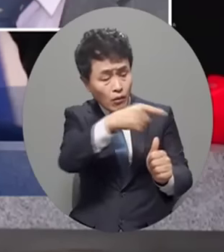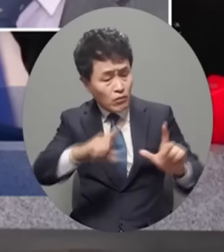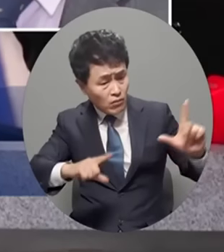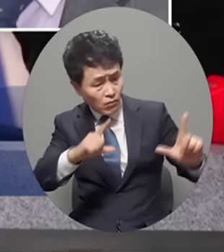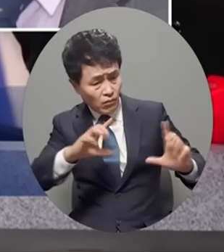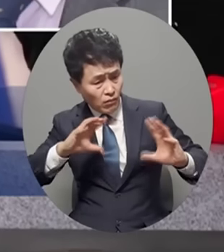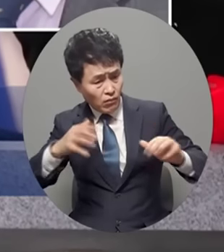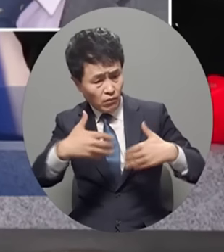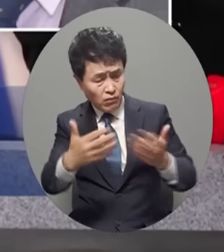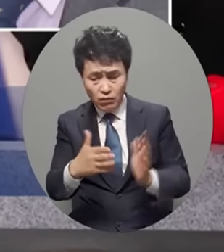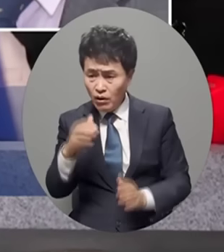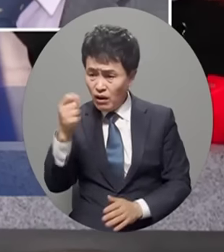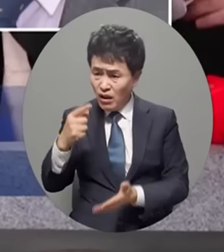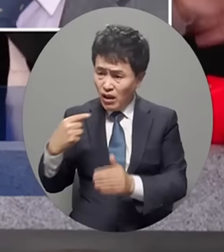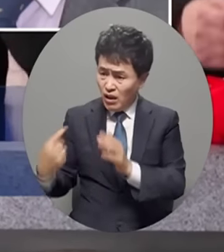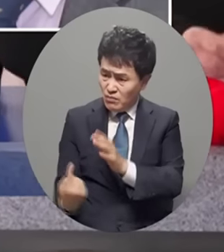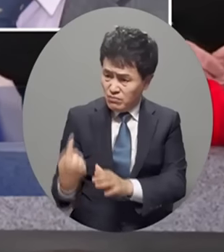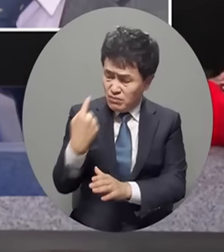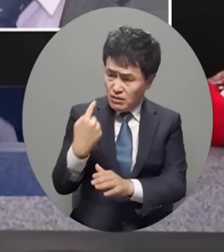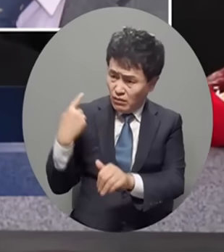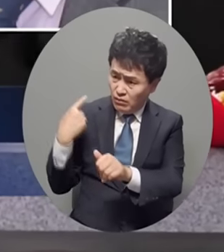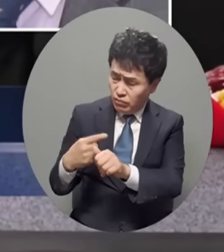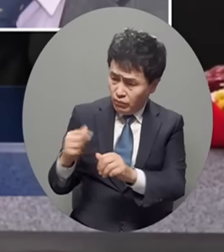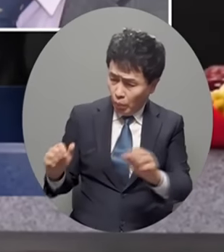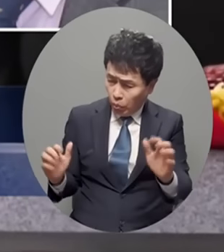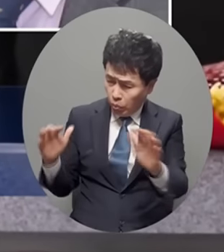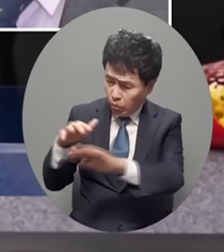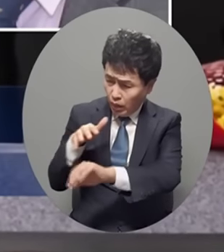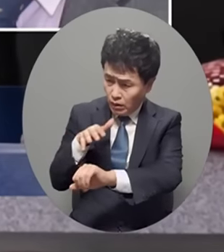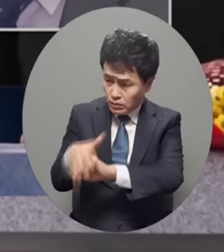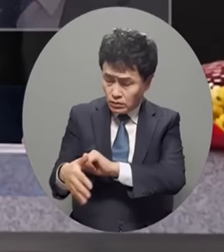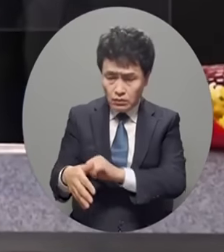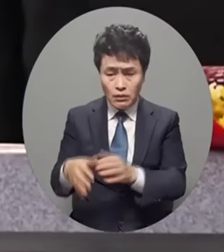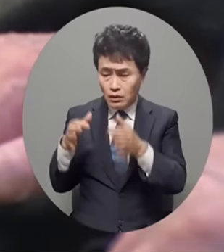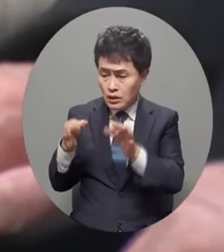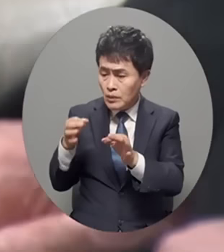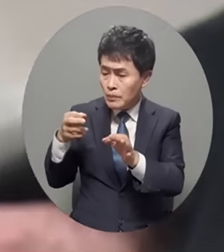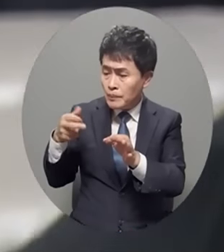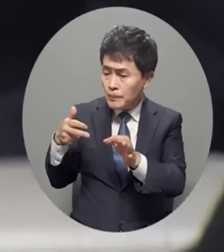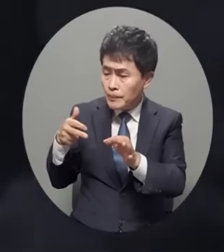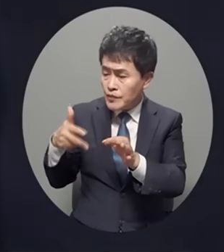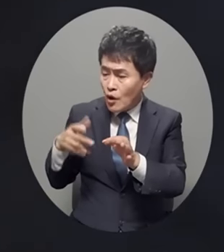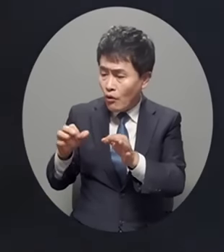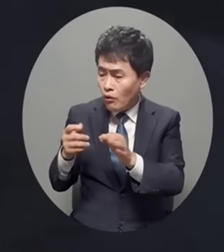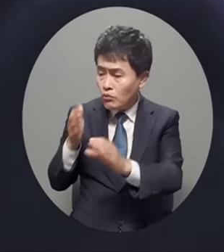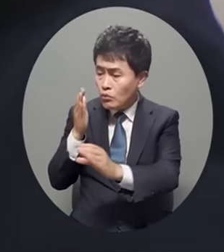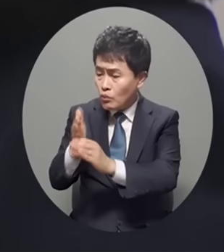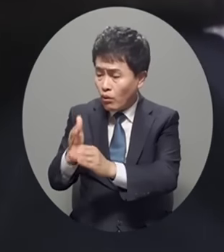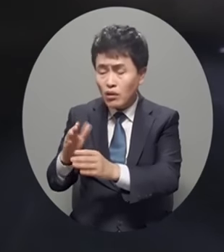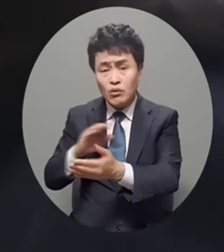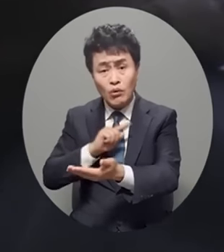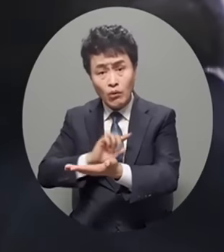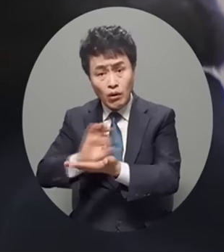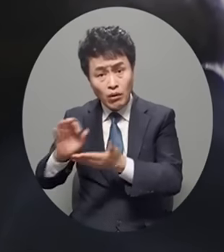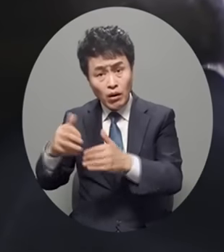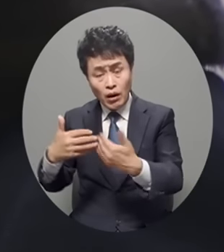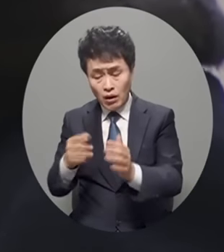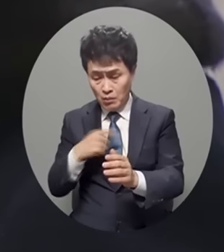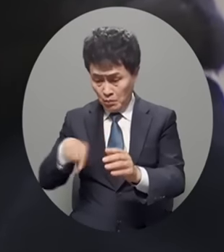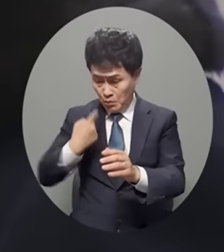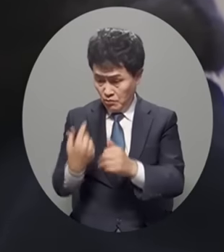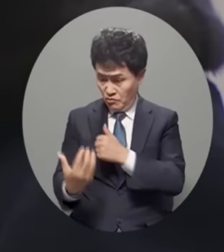비난을 희석시키는 그런 심리전쟁 역할을 김주의를 통해서 하는 부분이 있고 김여정은 자신의 발언이 위임에 따라 이루어지고 있다는 걸